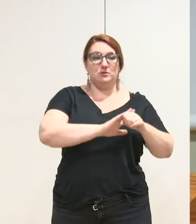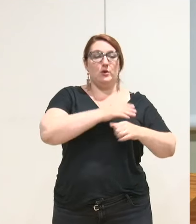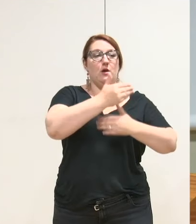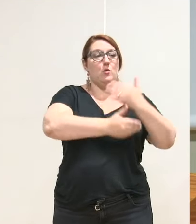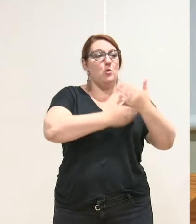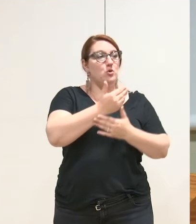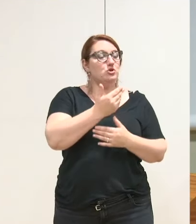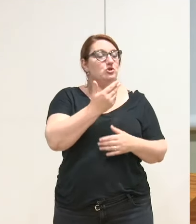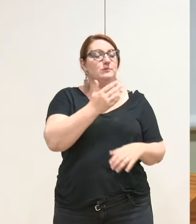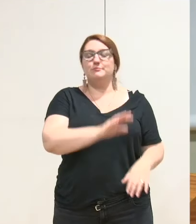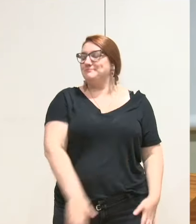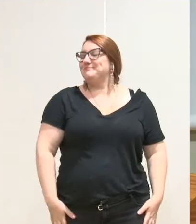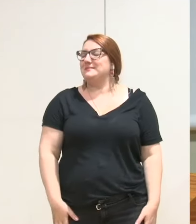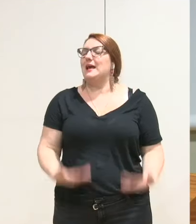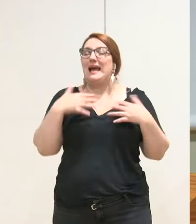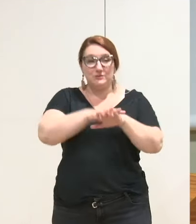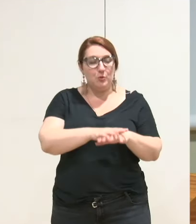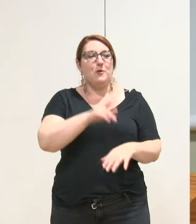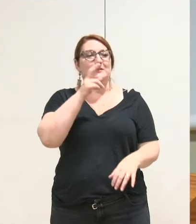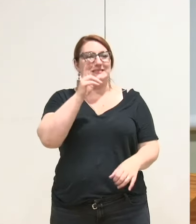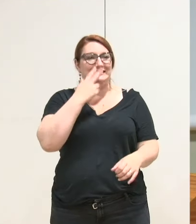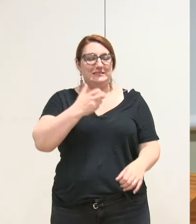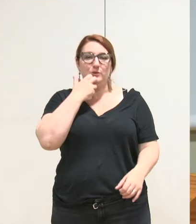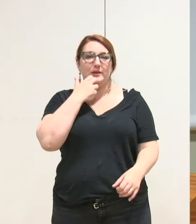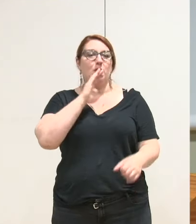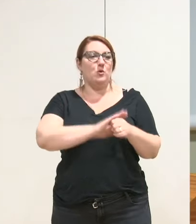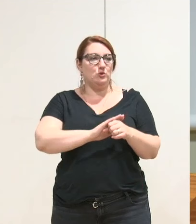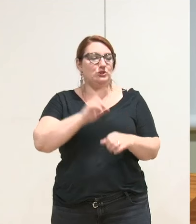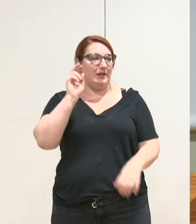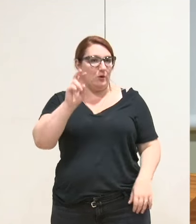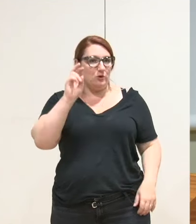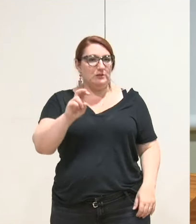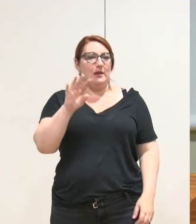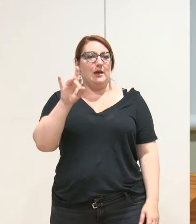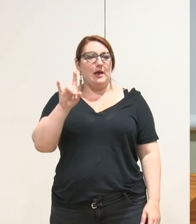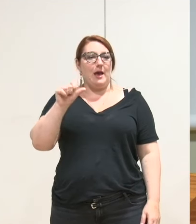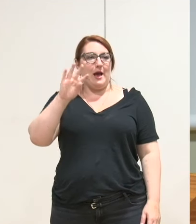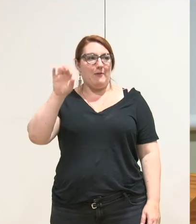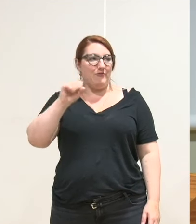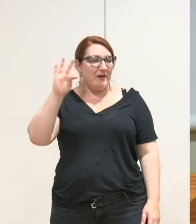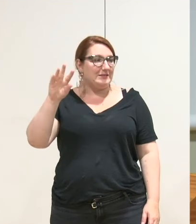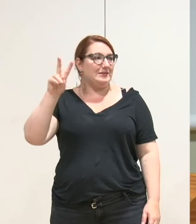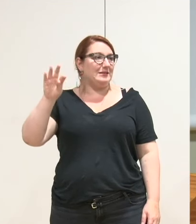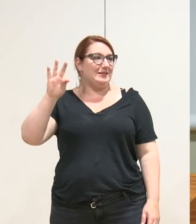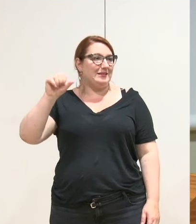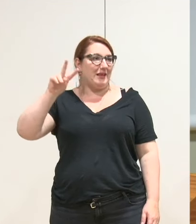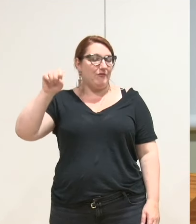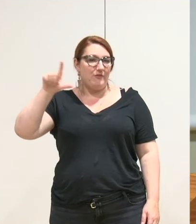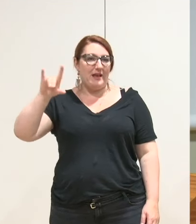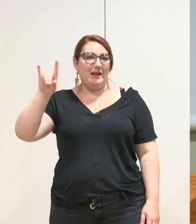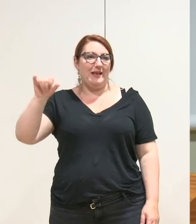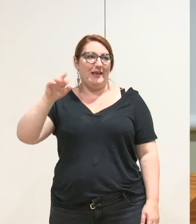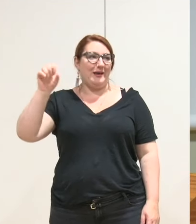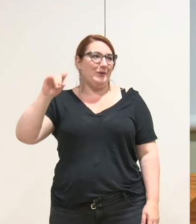écologistes les candidatures de Monsieur abfas Madame Tavel monsieur Sabri madame Julian monsieur Merot madame Richard Finot monsieur clouer madame